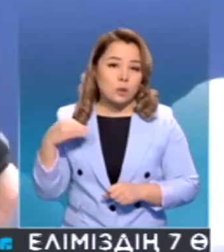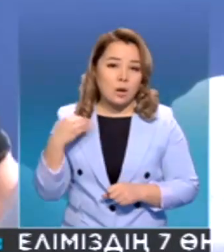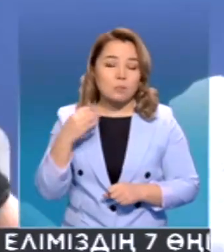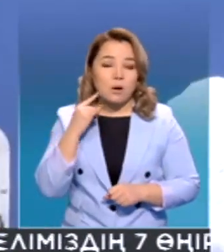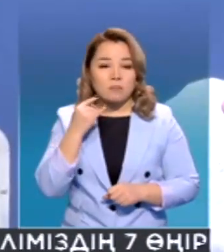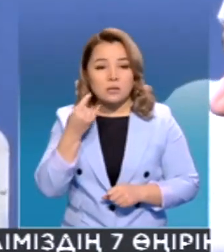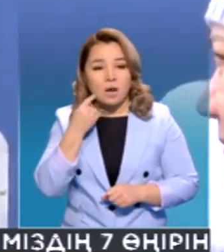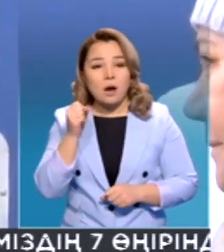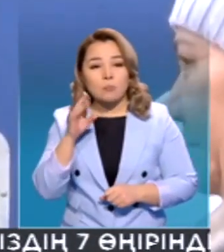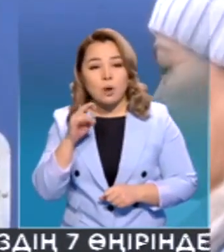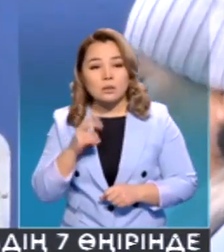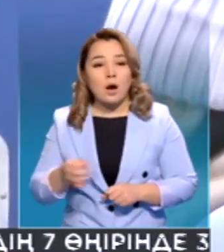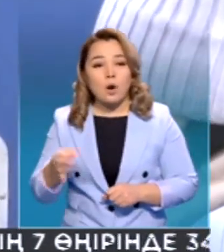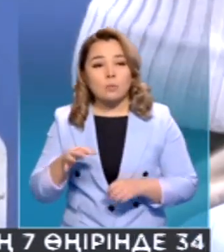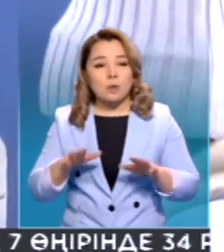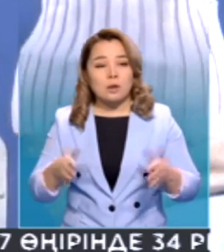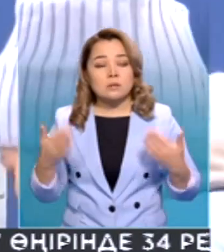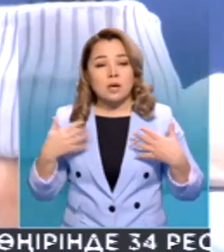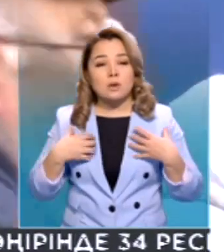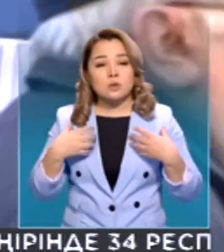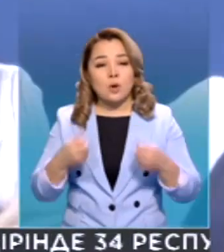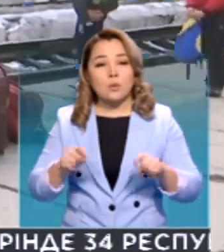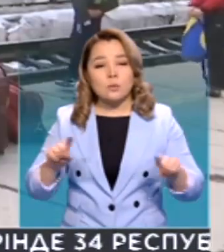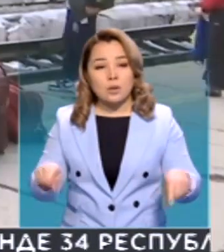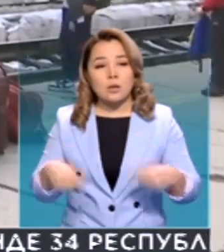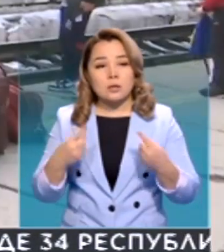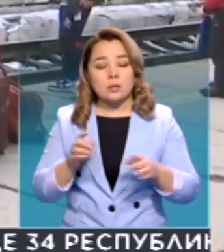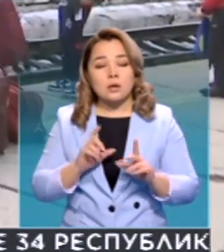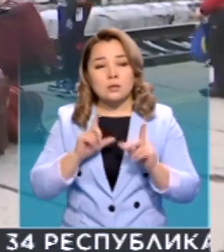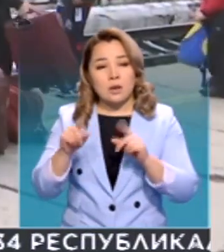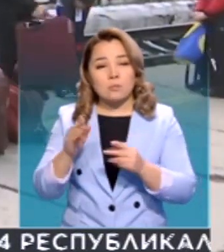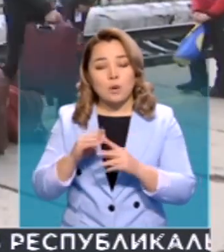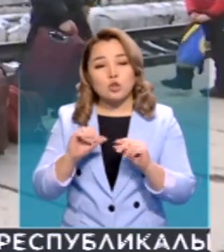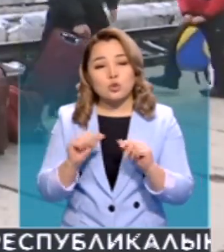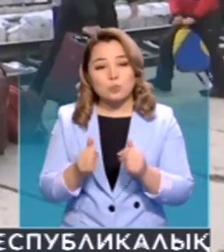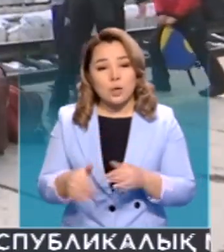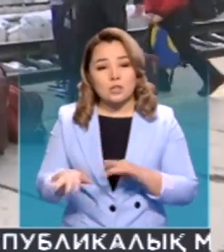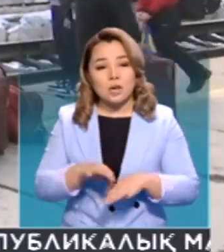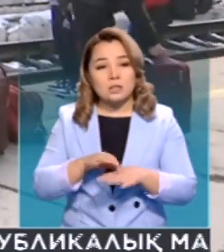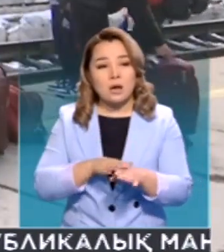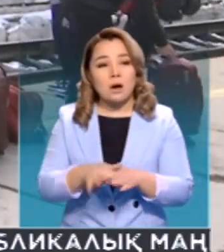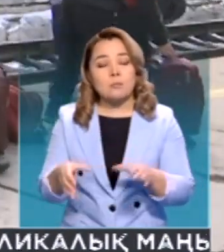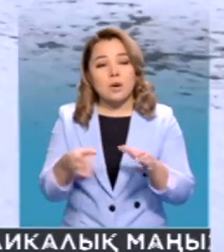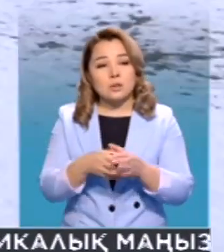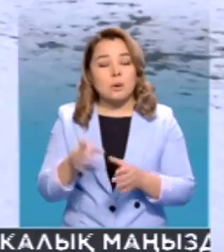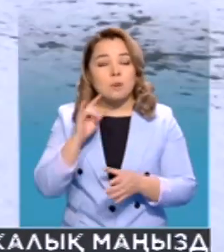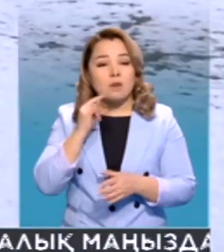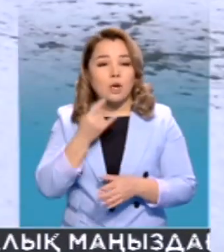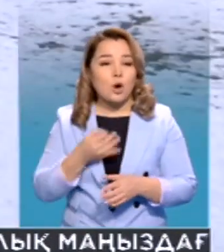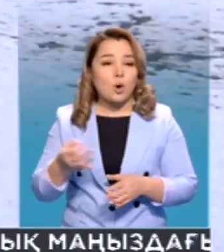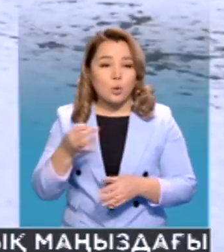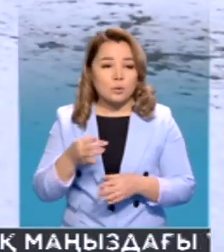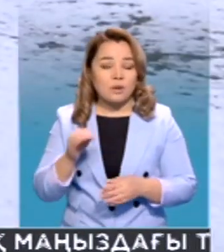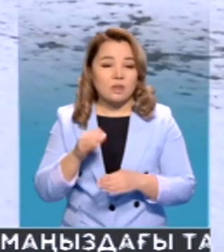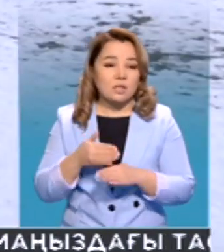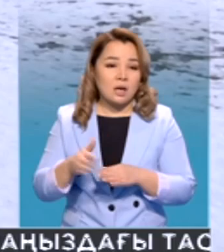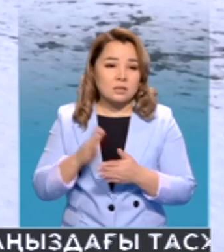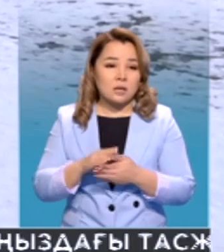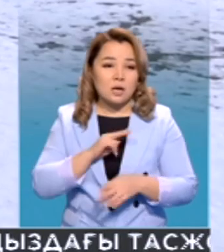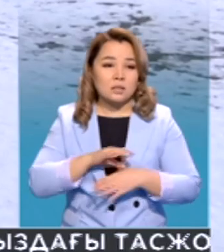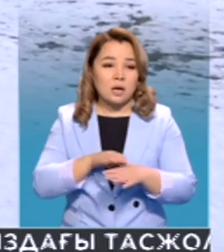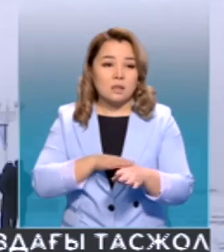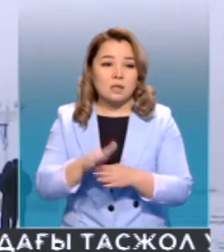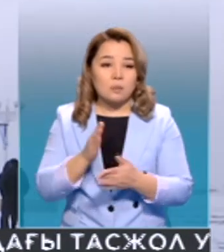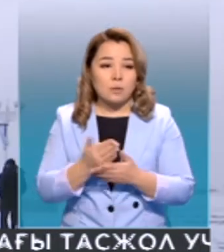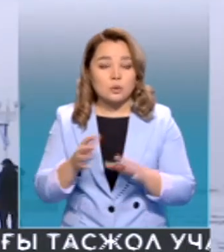Павлодар мен Ақмола облыстарындағы сауықтыру орындарында өткізеді. Ұйымдастыру шараларымен партияның Павлодар облыстық филиалы айналысып жатыр. Оның